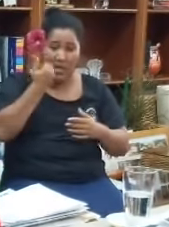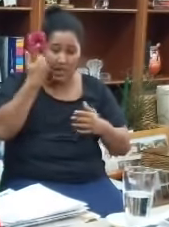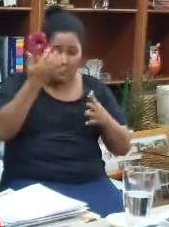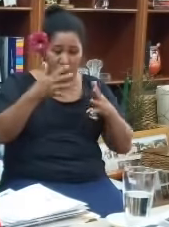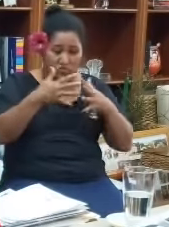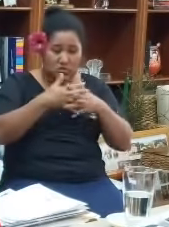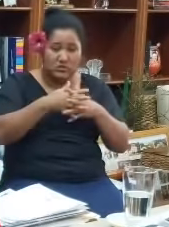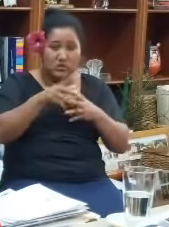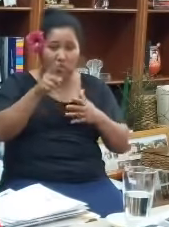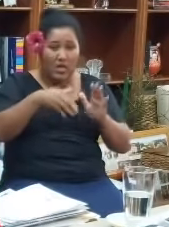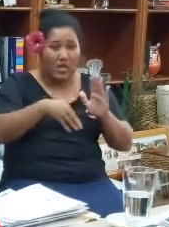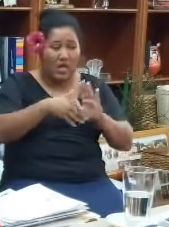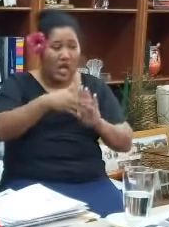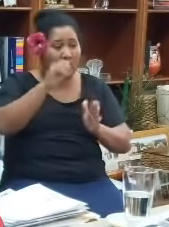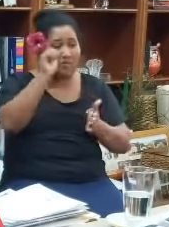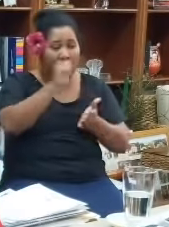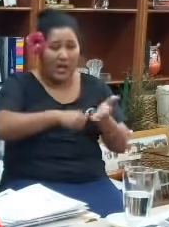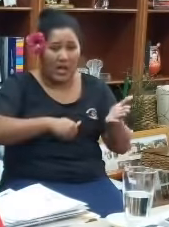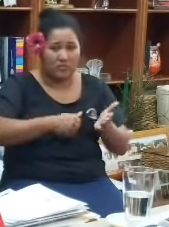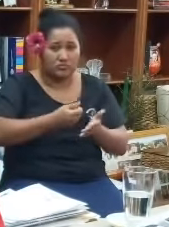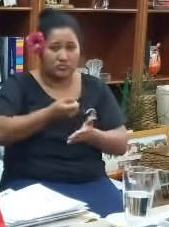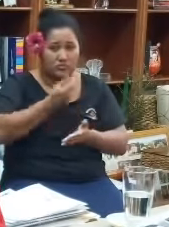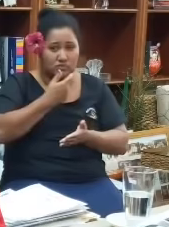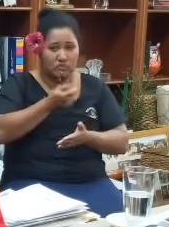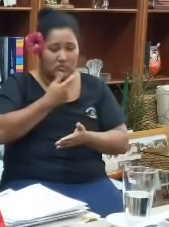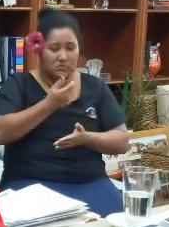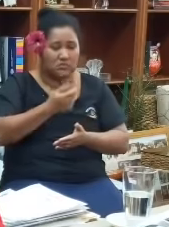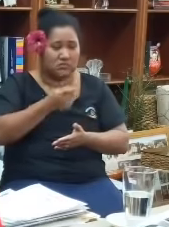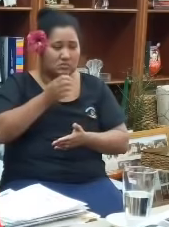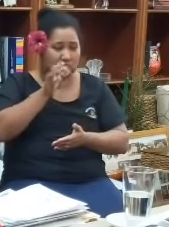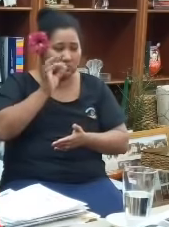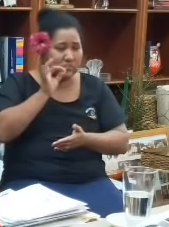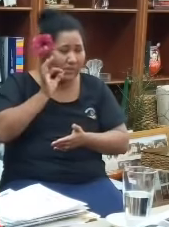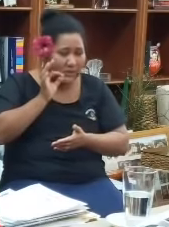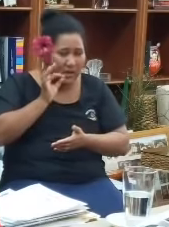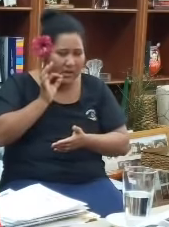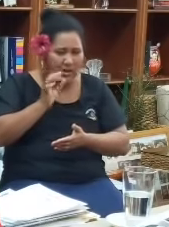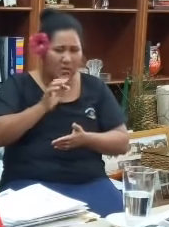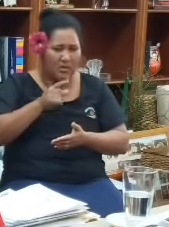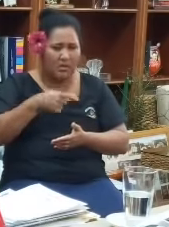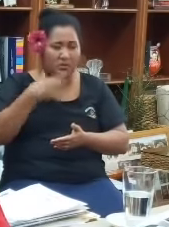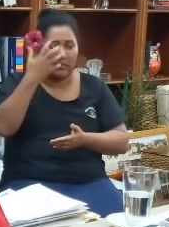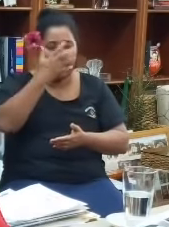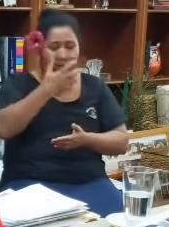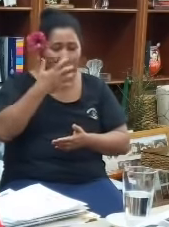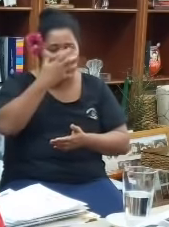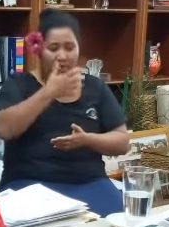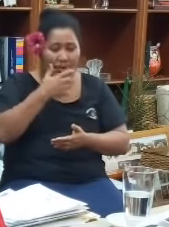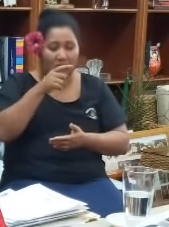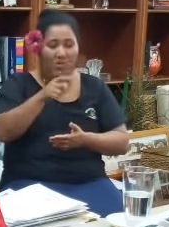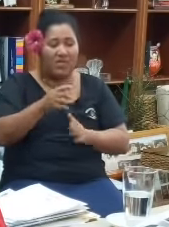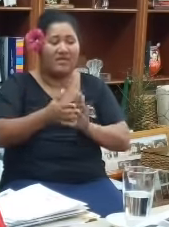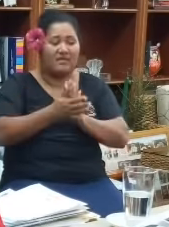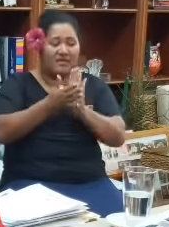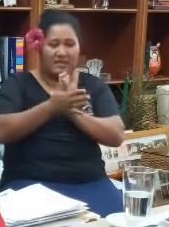ka mo ye me e ke so ko onga a ora if you fa ver vale ya le ga